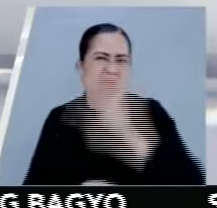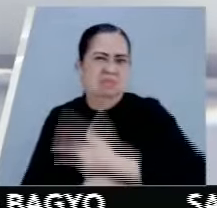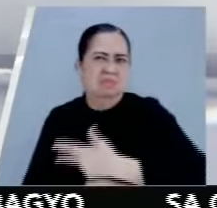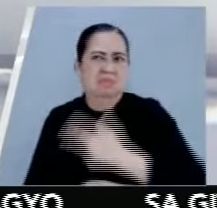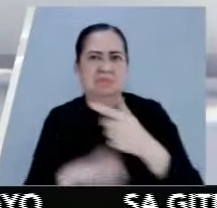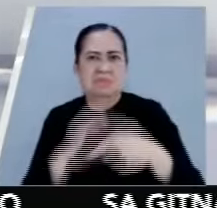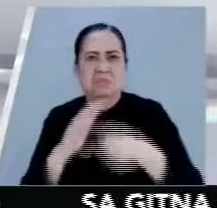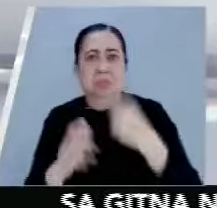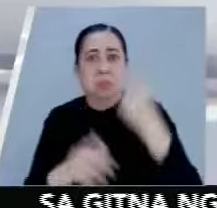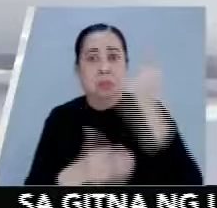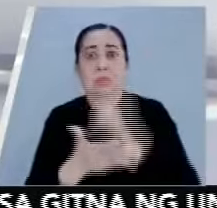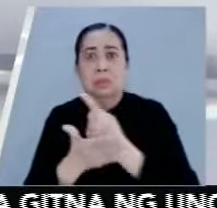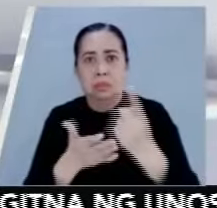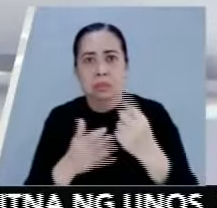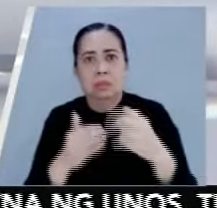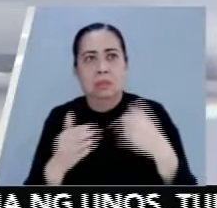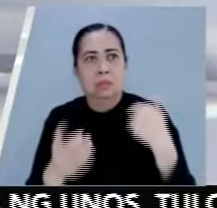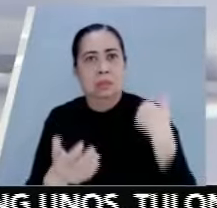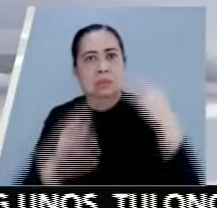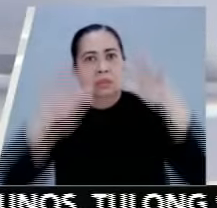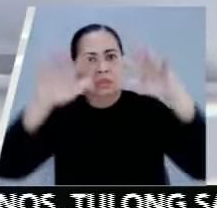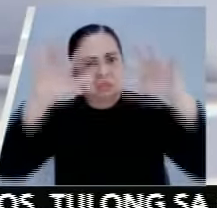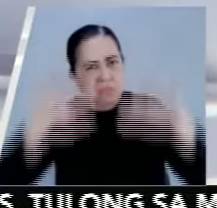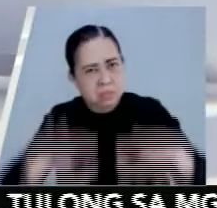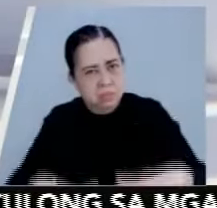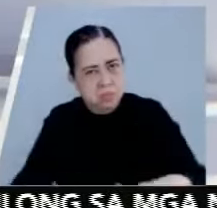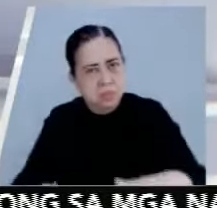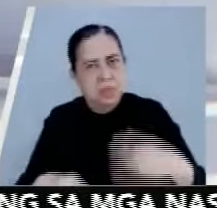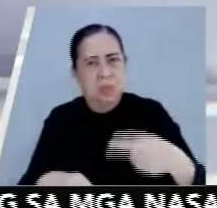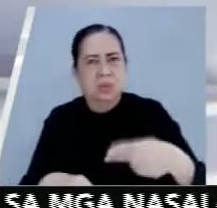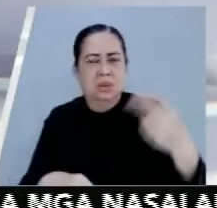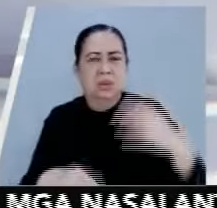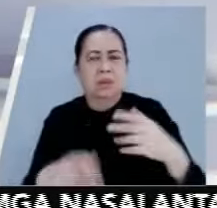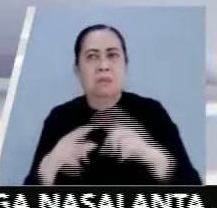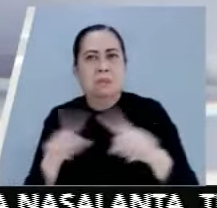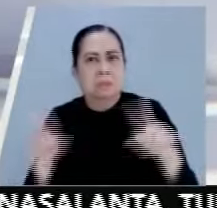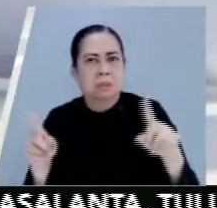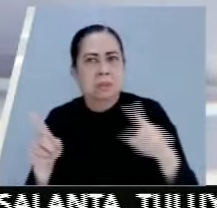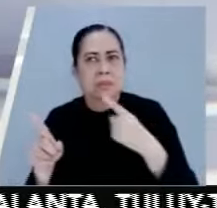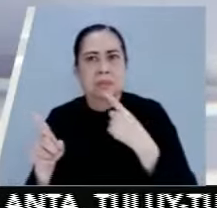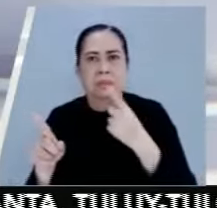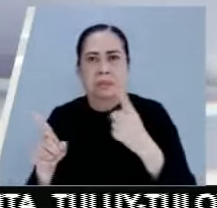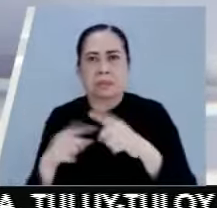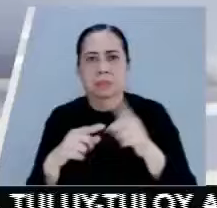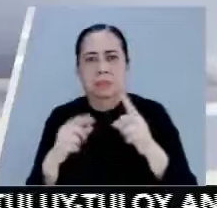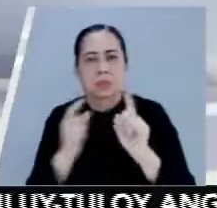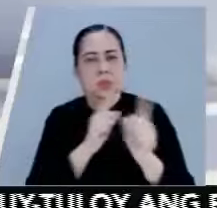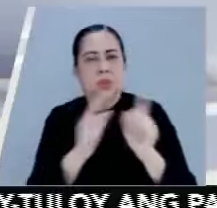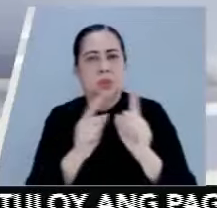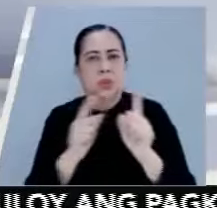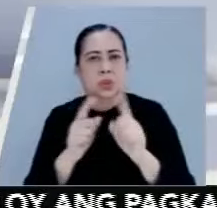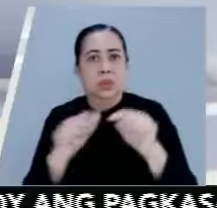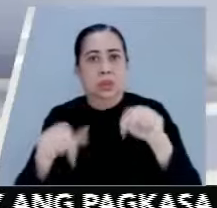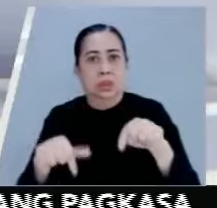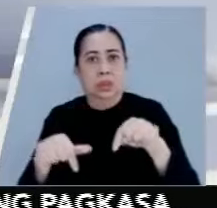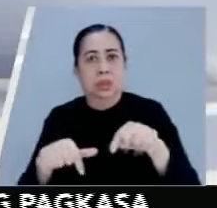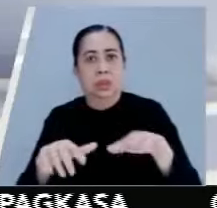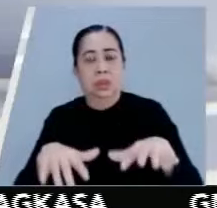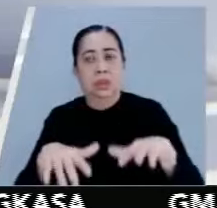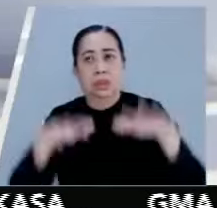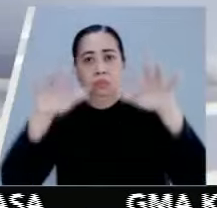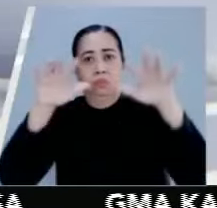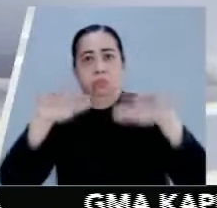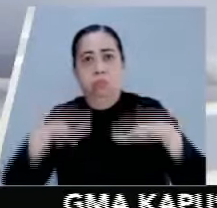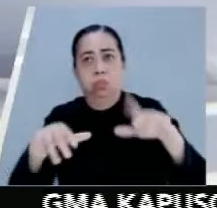isang linggo bago humupa ung mga talagang matataas na baha Pero sabi ng ating mga nakausap ay itong pagbaha na ito ay